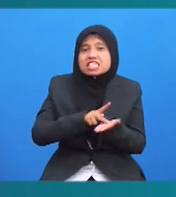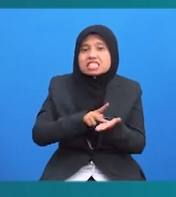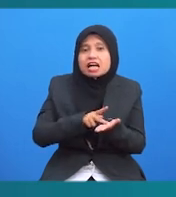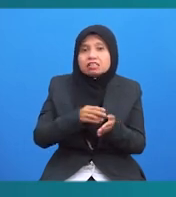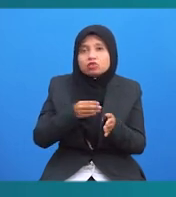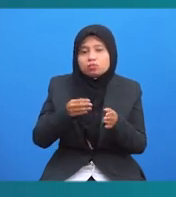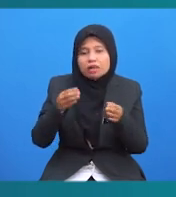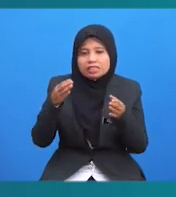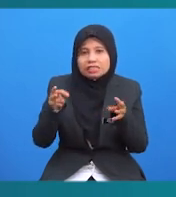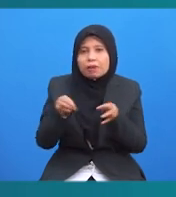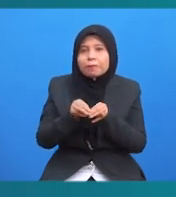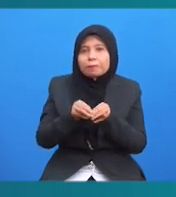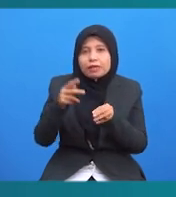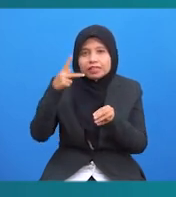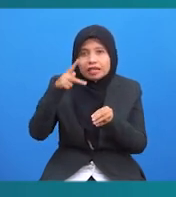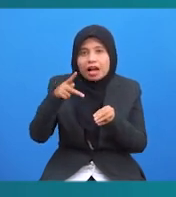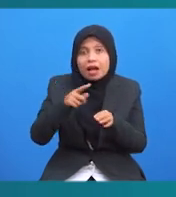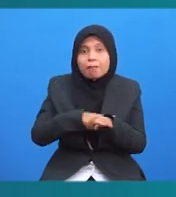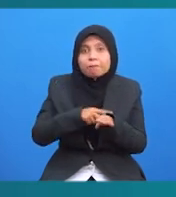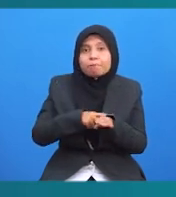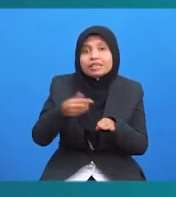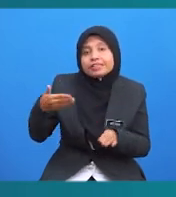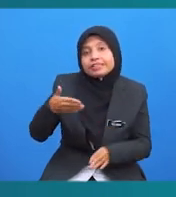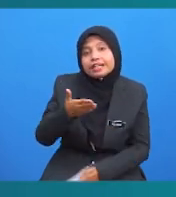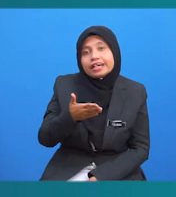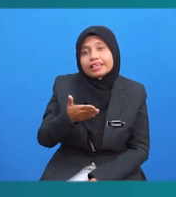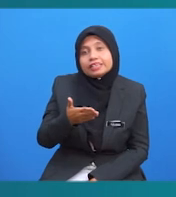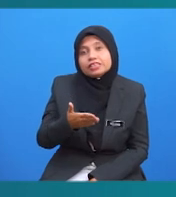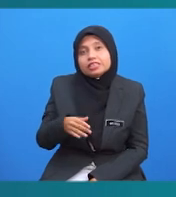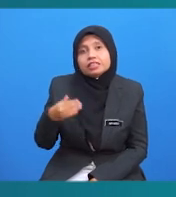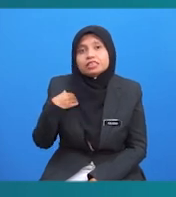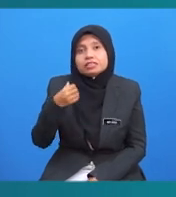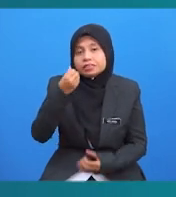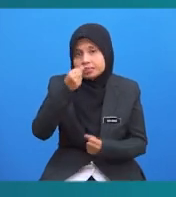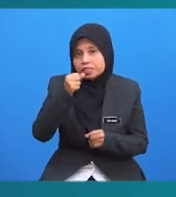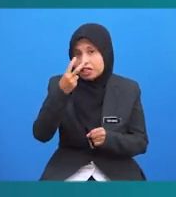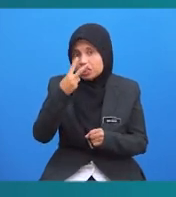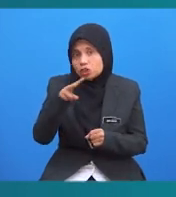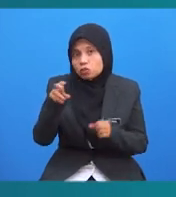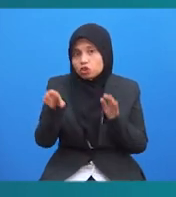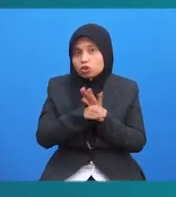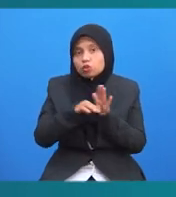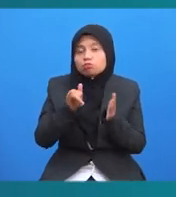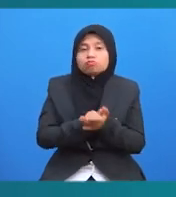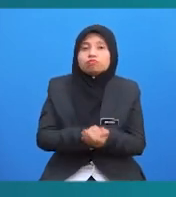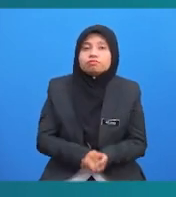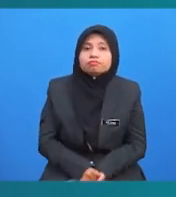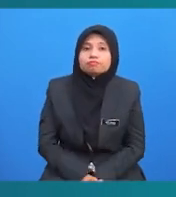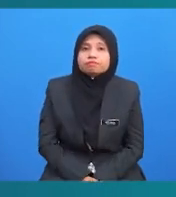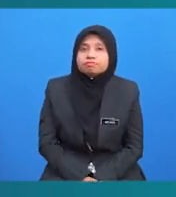pandangan mata ikan. Saya ada sediakan contoh gambar. Kamu semua boleh tengok contoh tersebut.